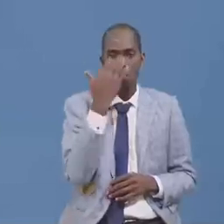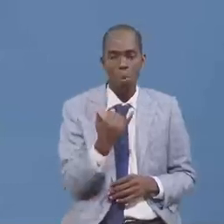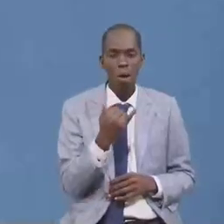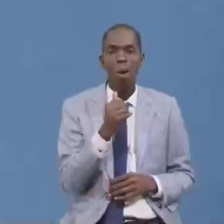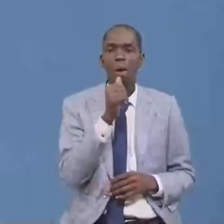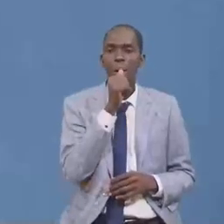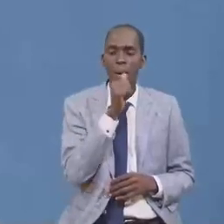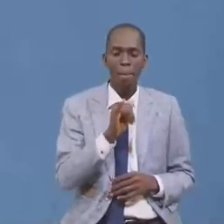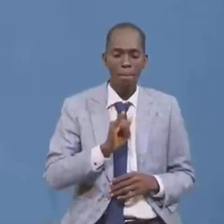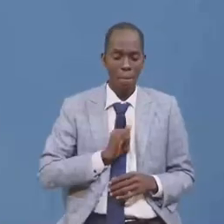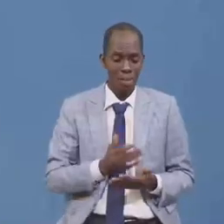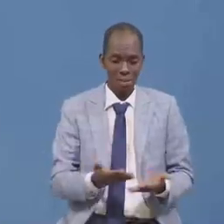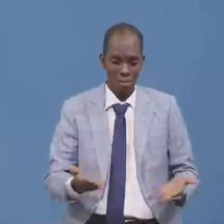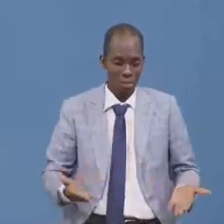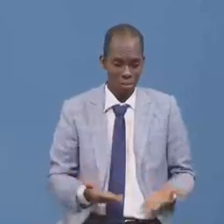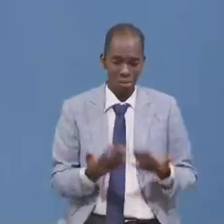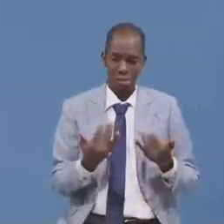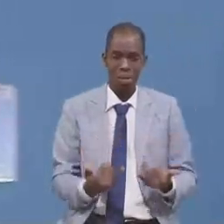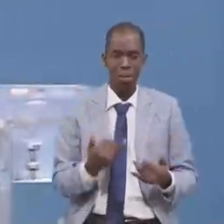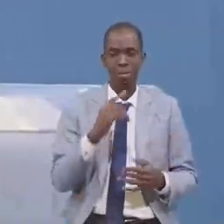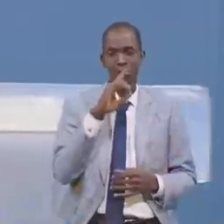Pourquoi est-ce que je suis ici?